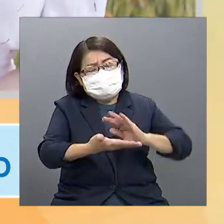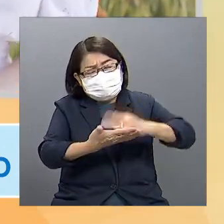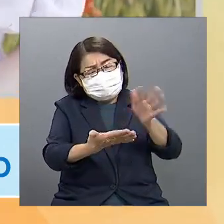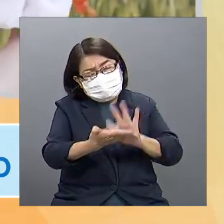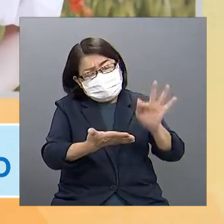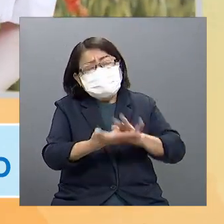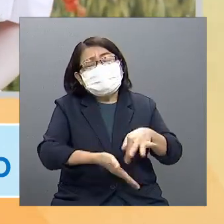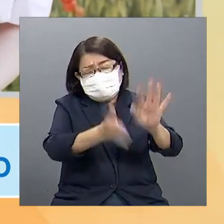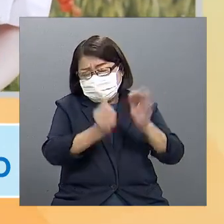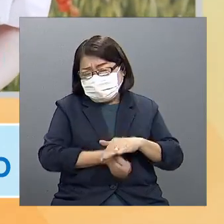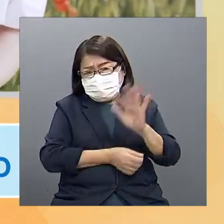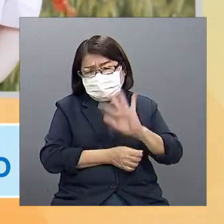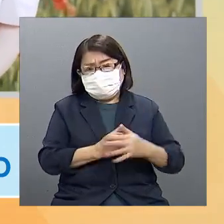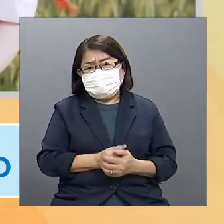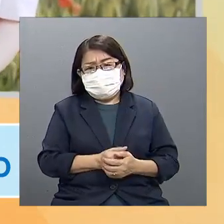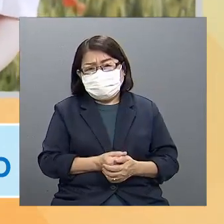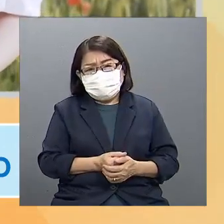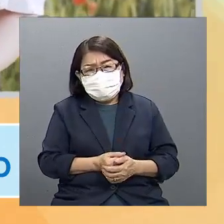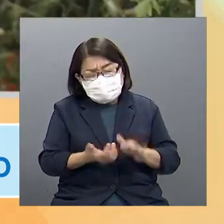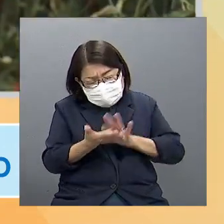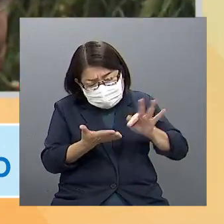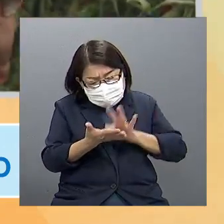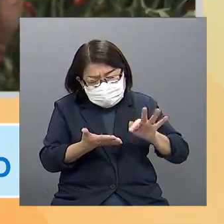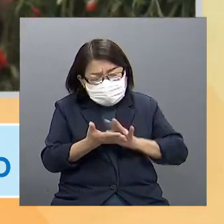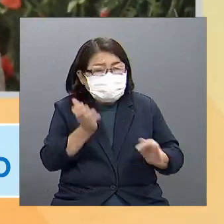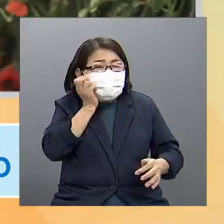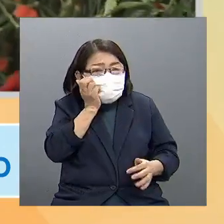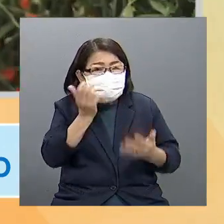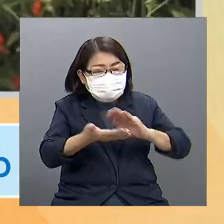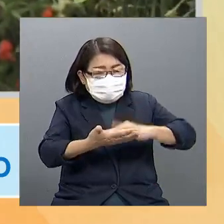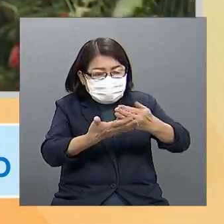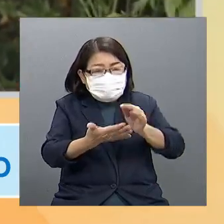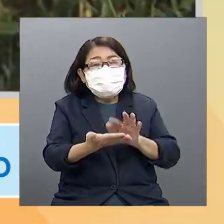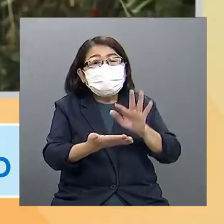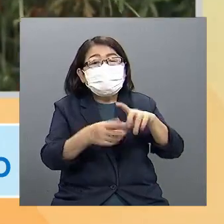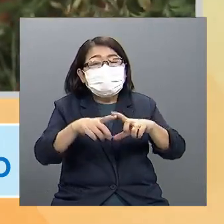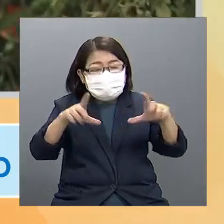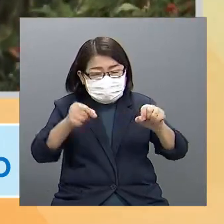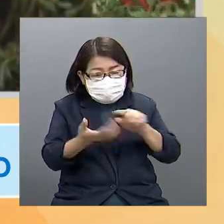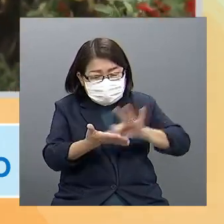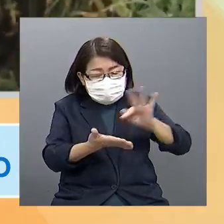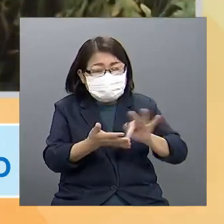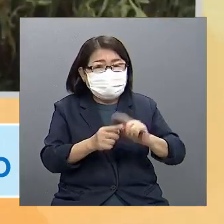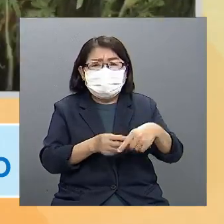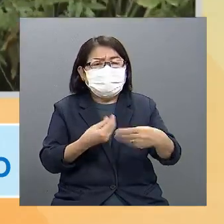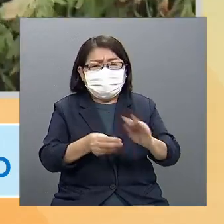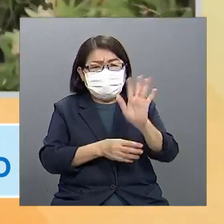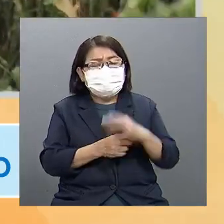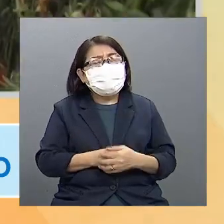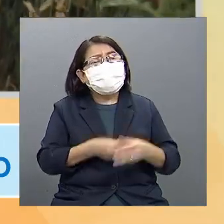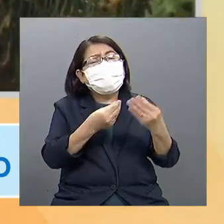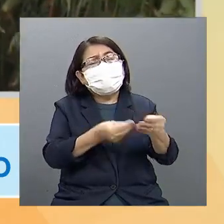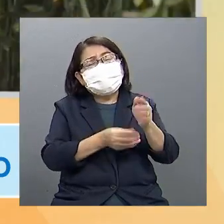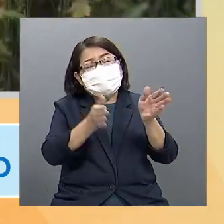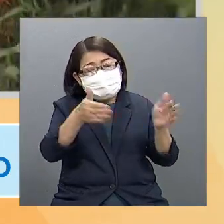มือถือเอ่ยอะไรทั้งหลายนะคะเพราะฉะนั้นถ้าท่านออกแบบมุมไว้ในบ้านสักมุมหนึ่งหรือว่ามีโต๊ะ